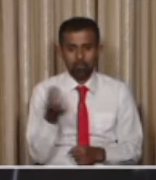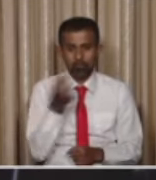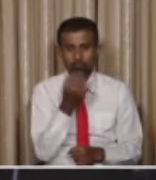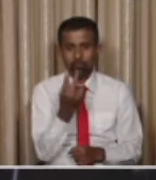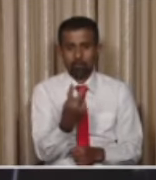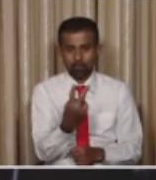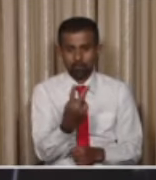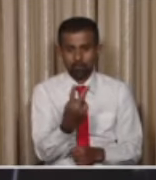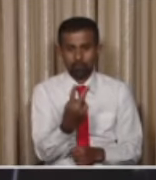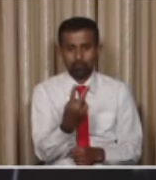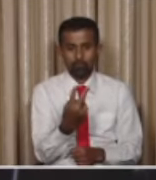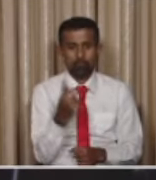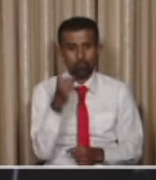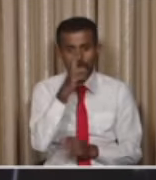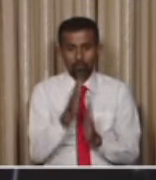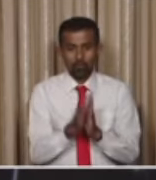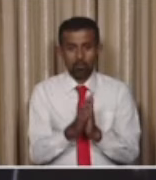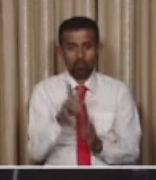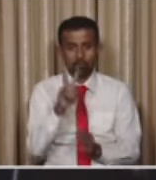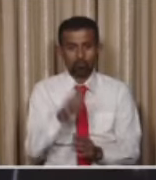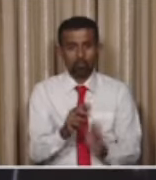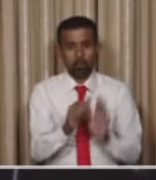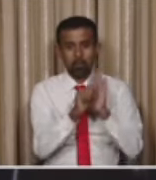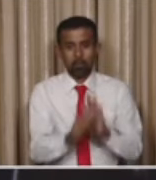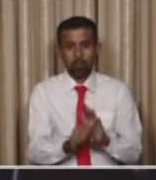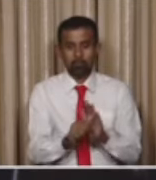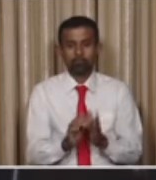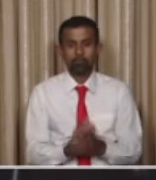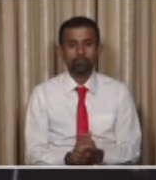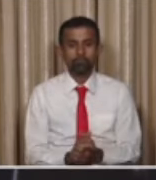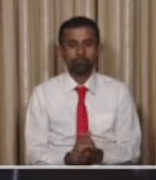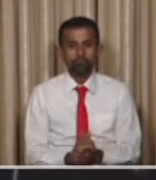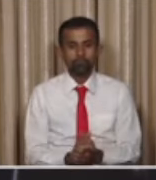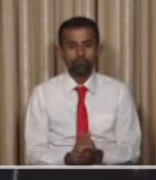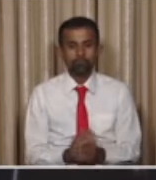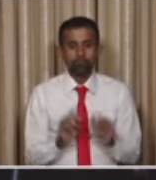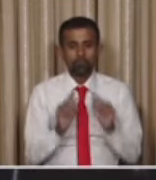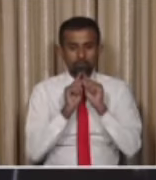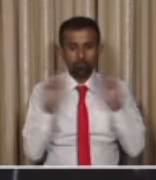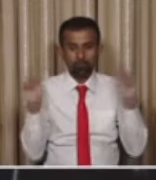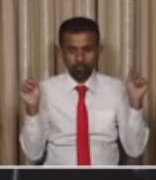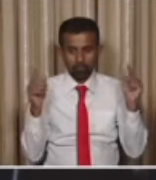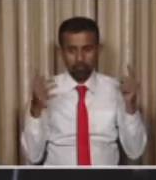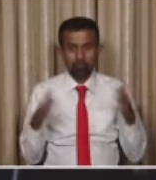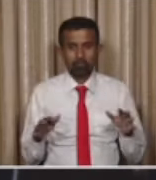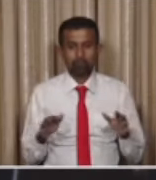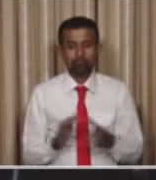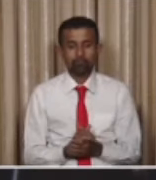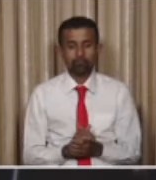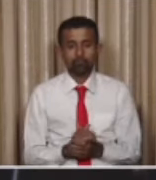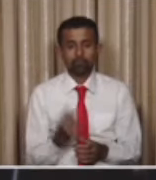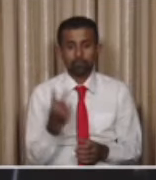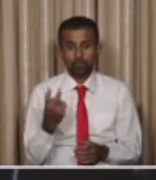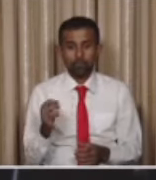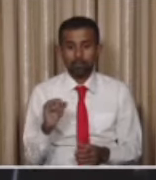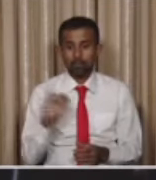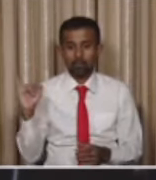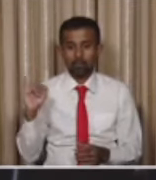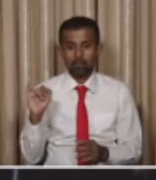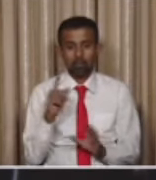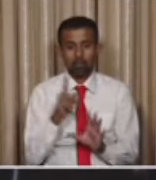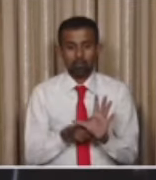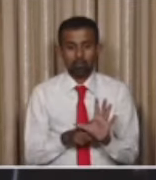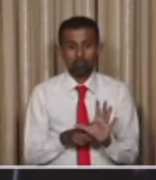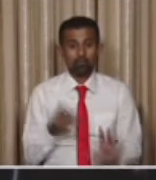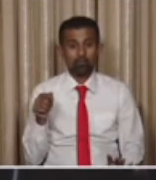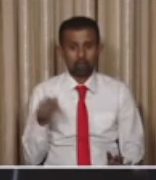දෙකක් තියෙනවා. ආගමික විශ්වාසවලට නිඳා කළ බැවින් ඒ ප්‍රකාශය කළ තියෙන ගරු සභාපතිතුමනි 2016 දී මිට